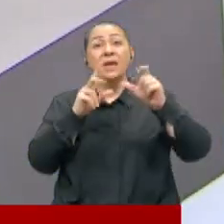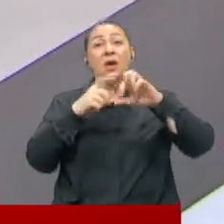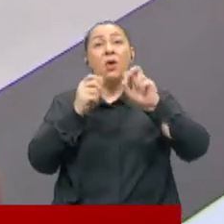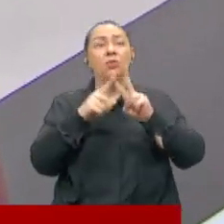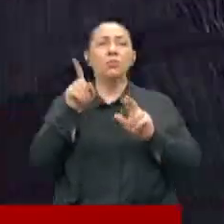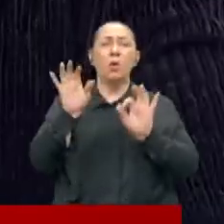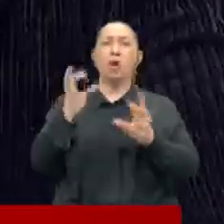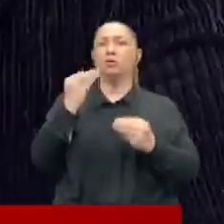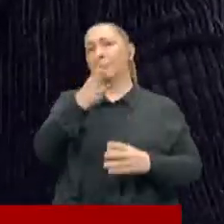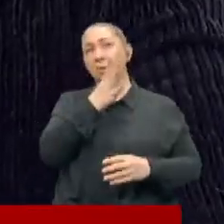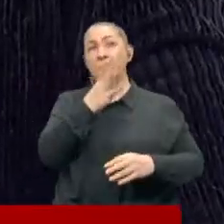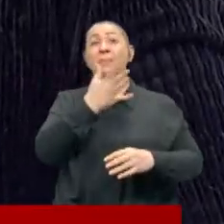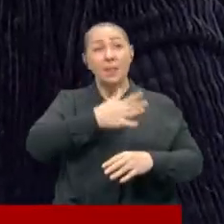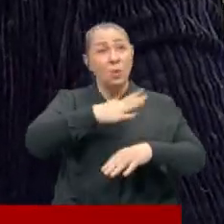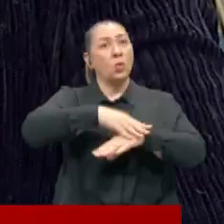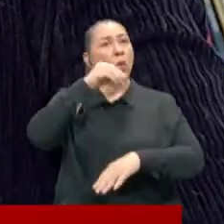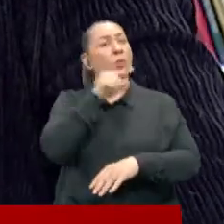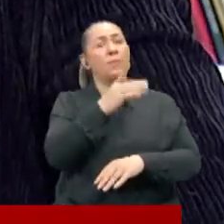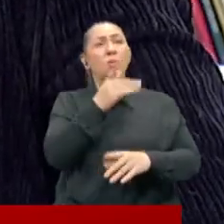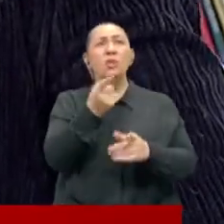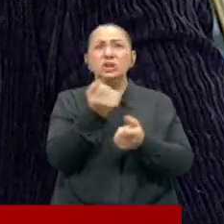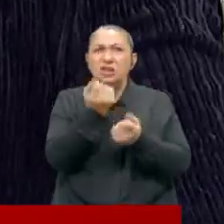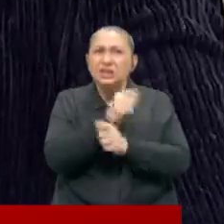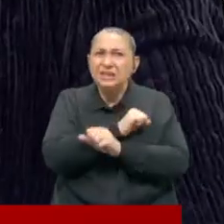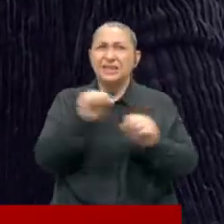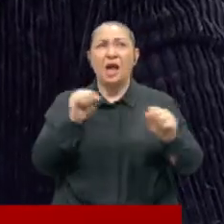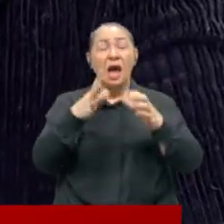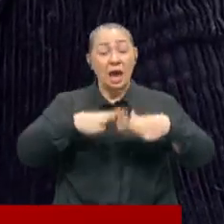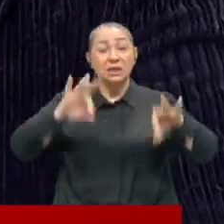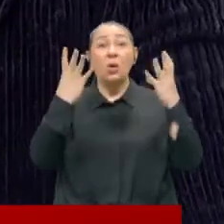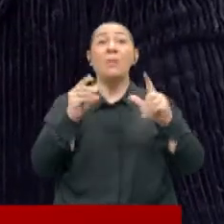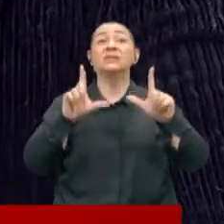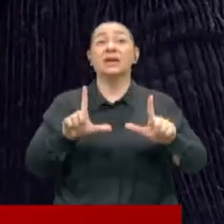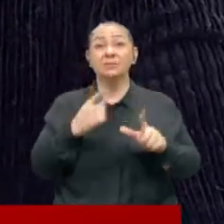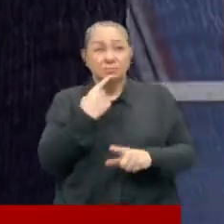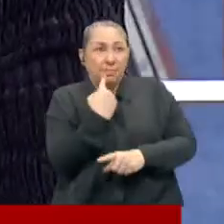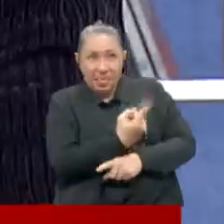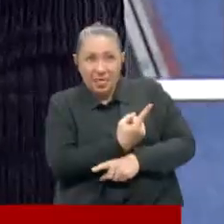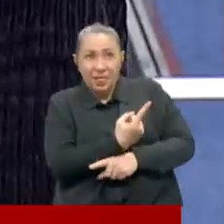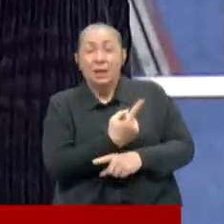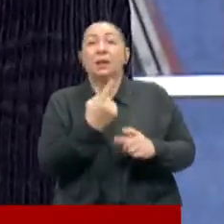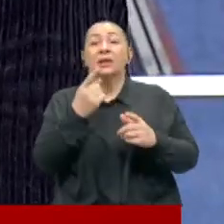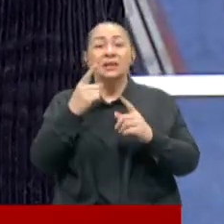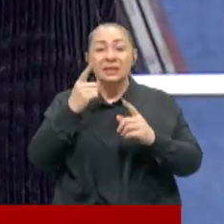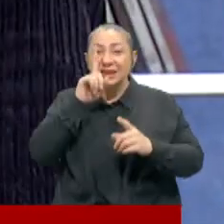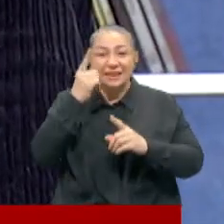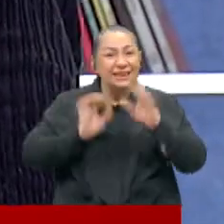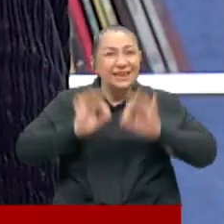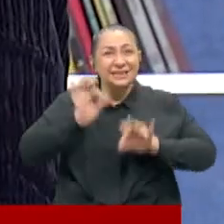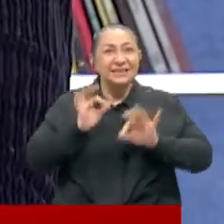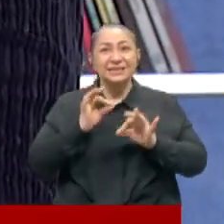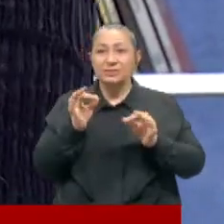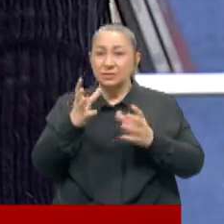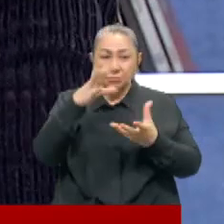Bu öngörülüyordu bilim kurgu da aynı şekilde bu iş patlayacak ve hazırlığımızı yapmamız gerekiyor dedik mesela test kapasitenizi